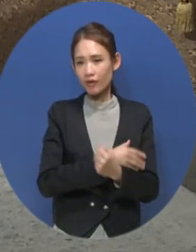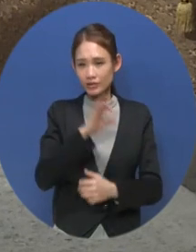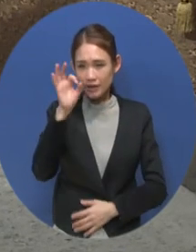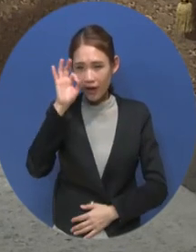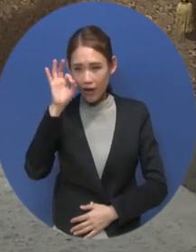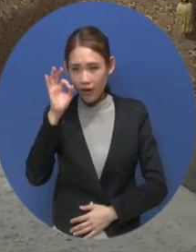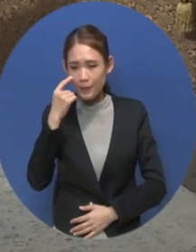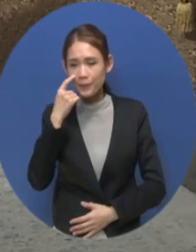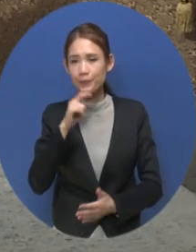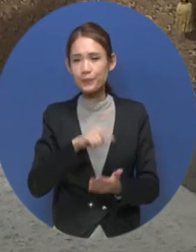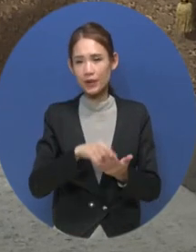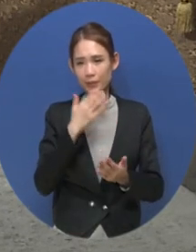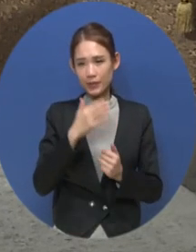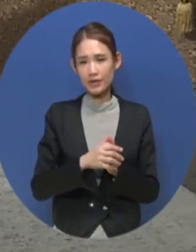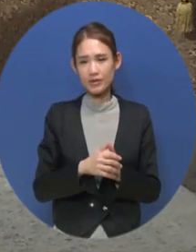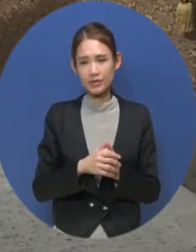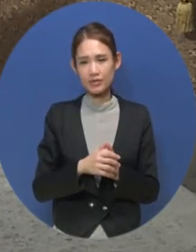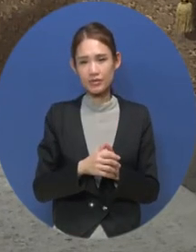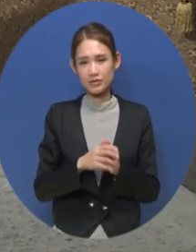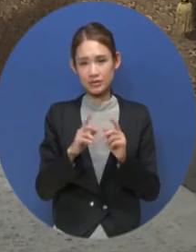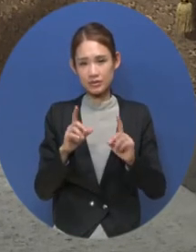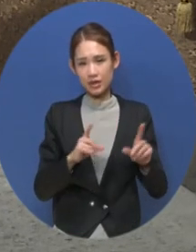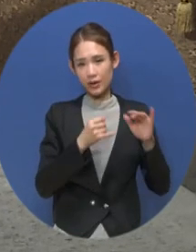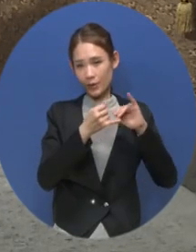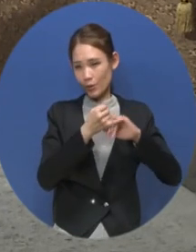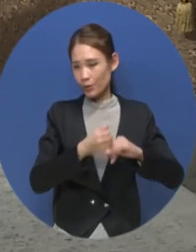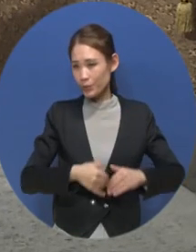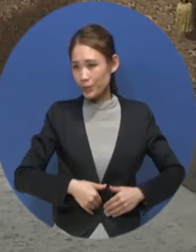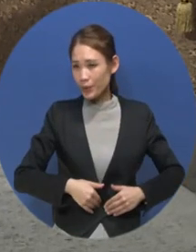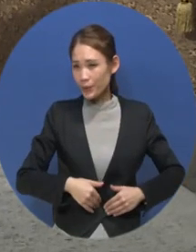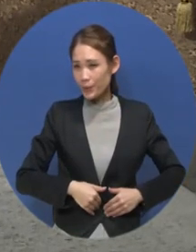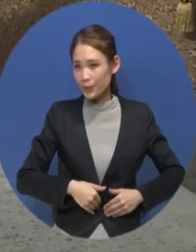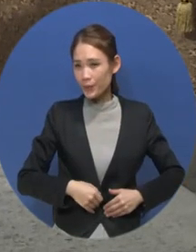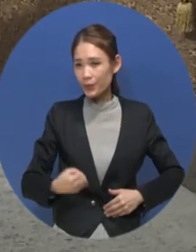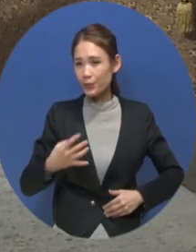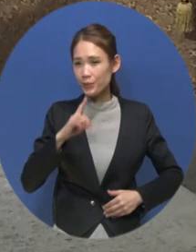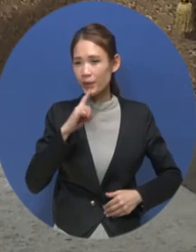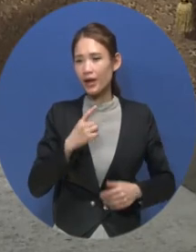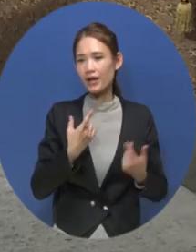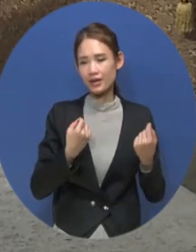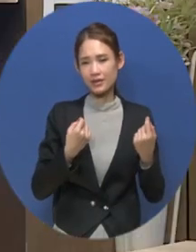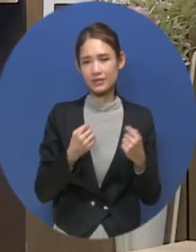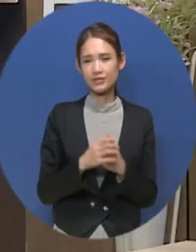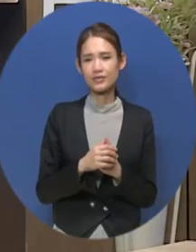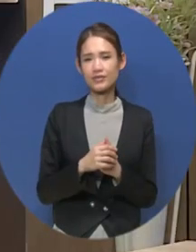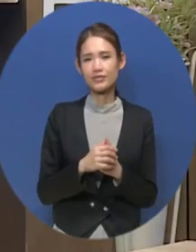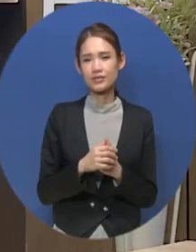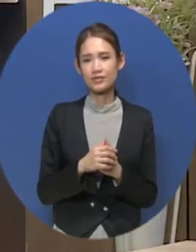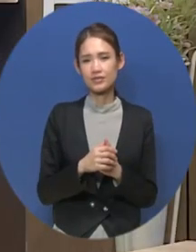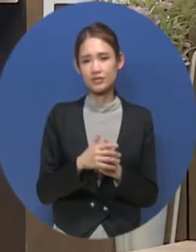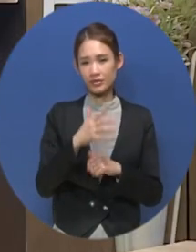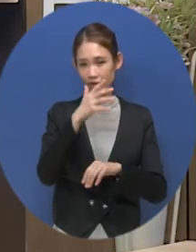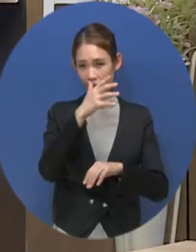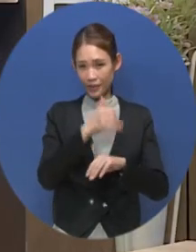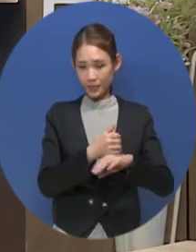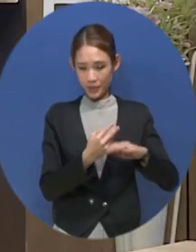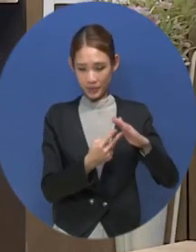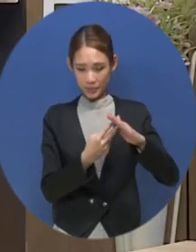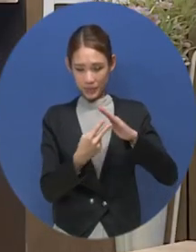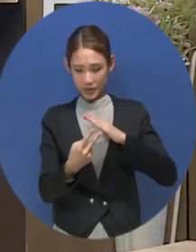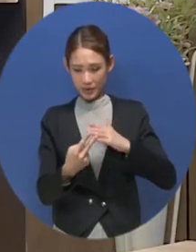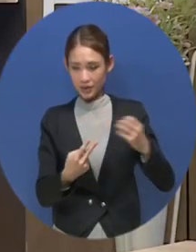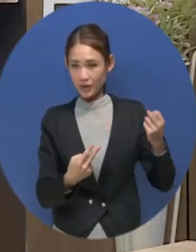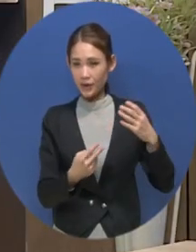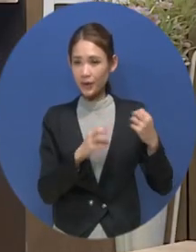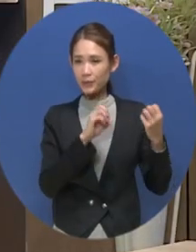때문에 선생님께서 그렇게 삶의 필수적인 부분이다 이렇게 말씀을 해주신 그렇습니다. 것 같은데요. 예. 그럼 이제 또 마지막 비전을 얘기를